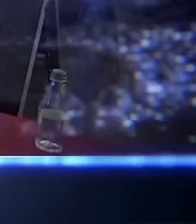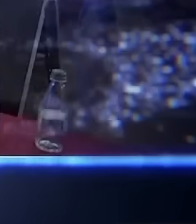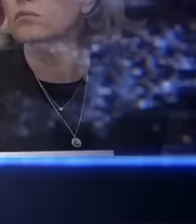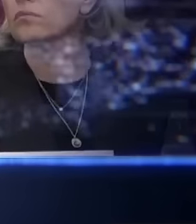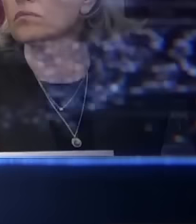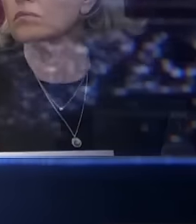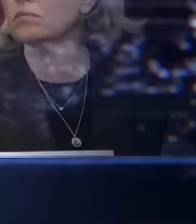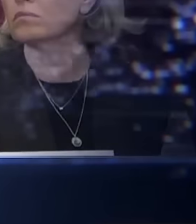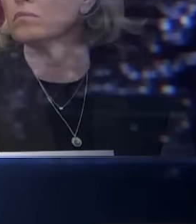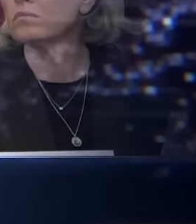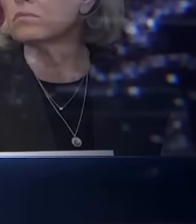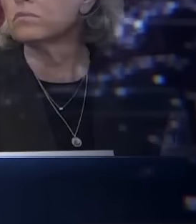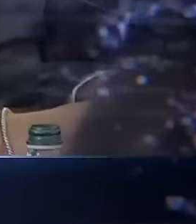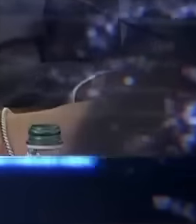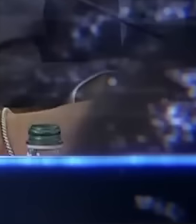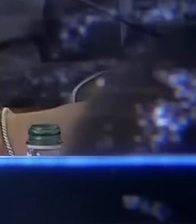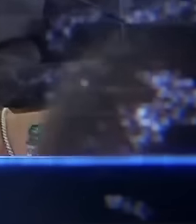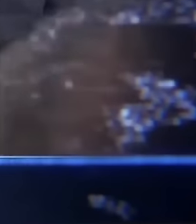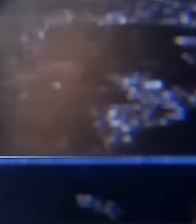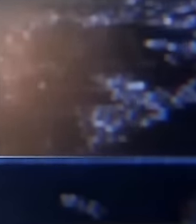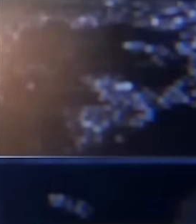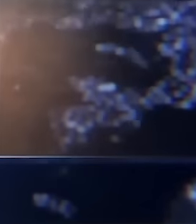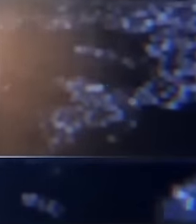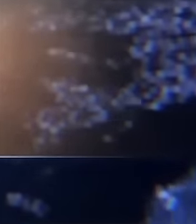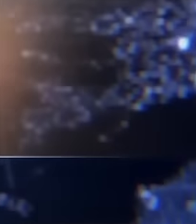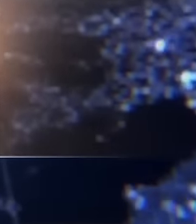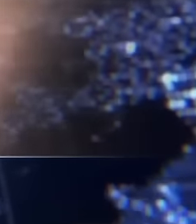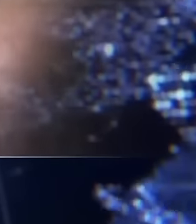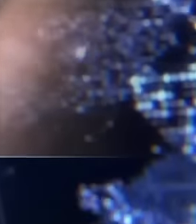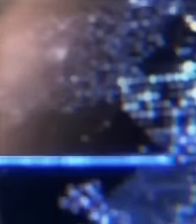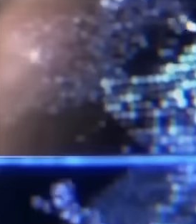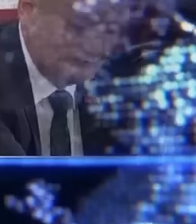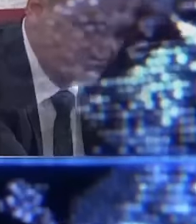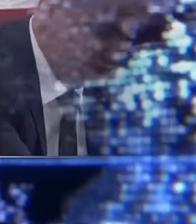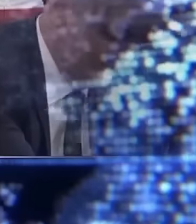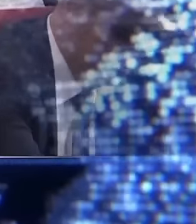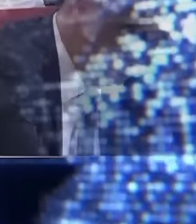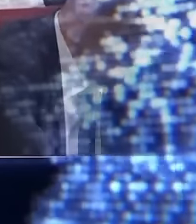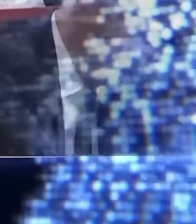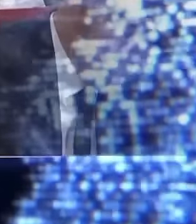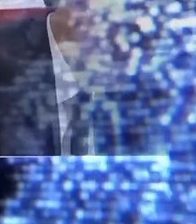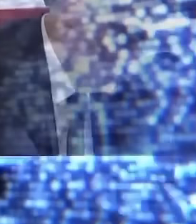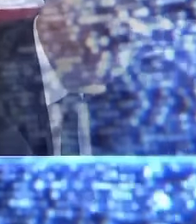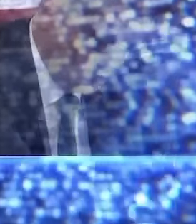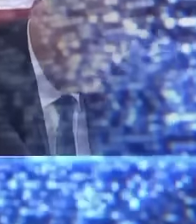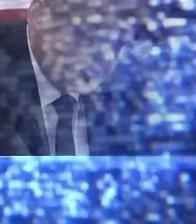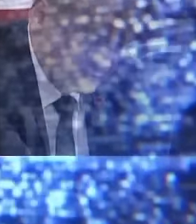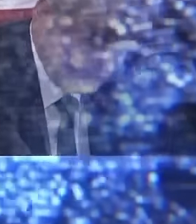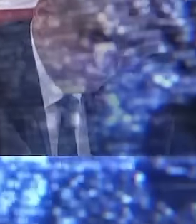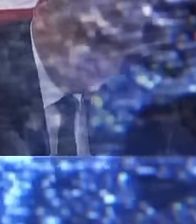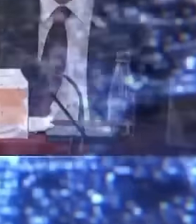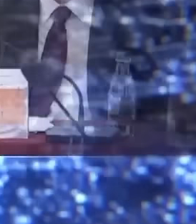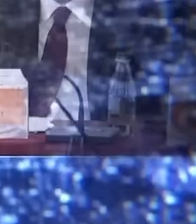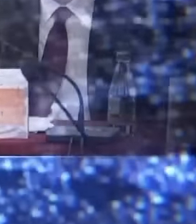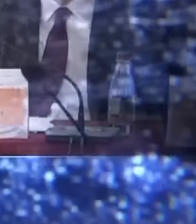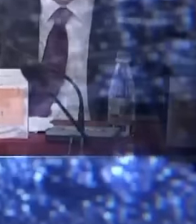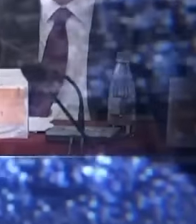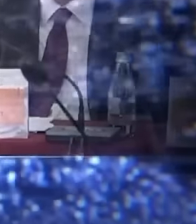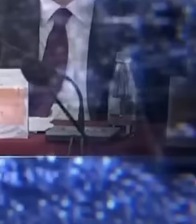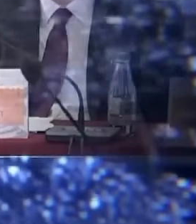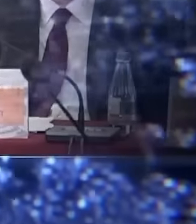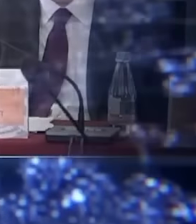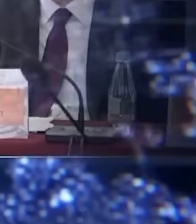Kryeparlamentari Aspiro Pali garanton ndërkombëtarët se Komisioni Antikorrupsion nuk do të prek institucionet e pavarura, ndërsa tre ambasadat kryesore